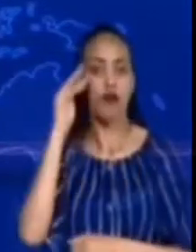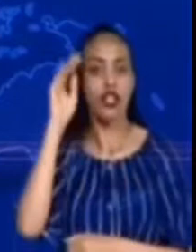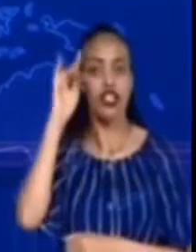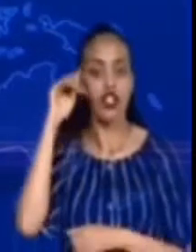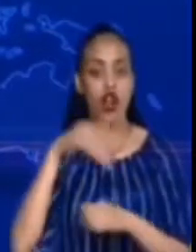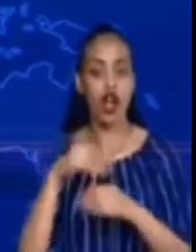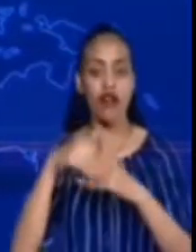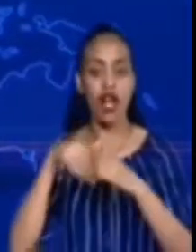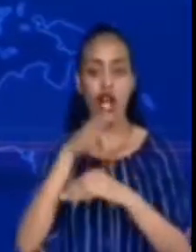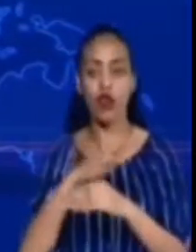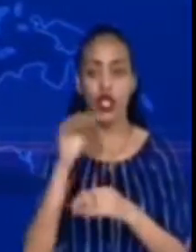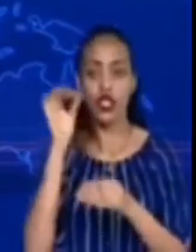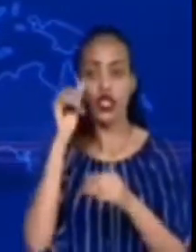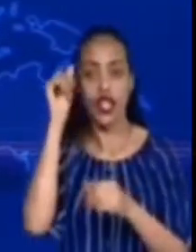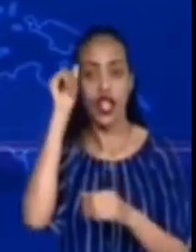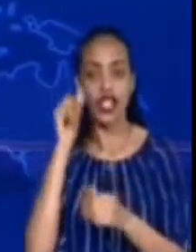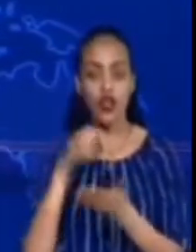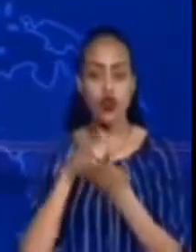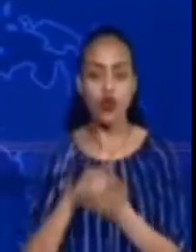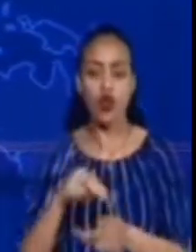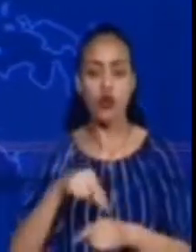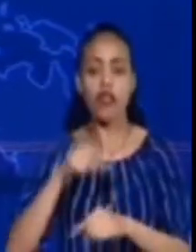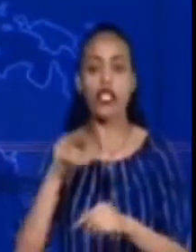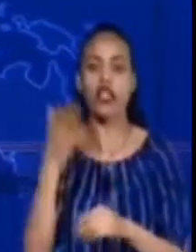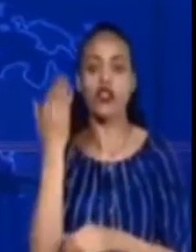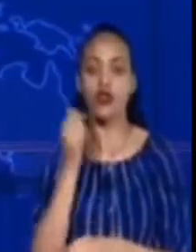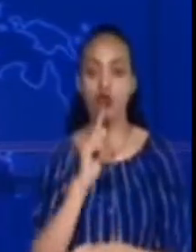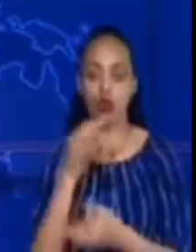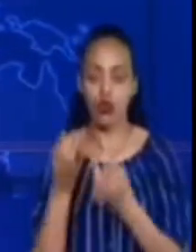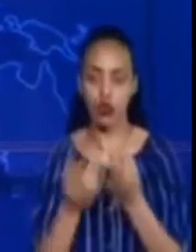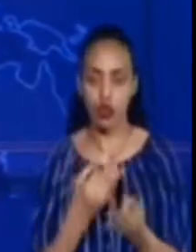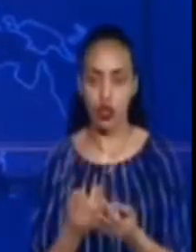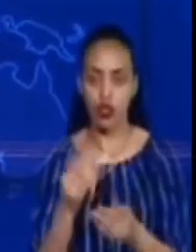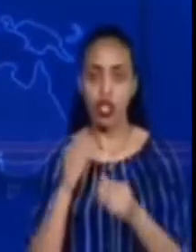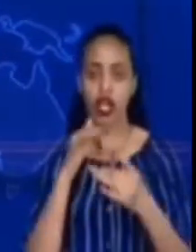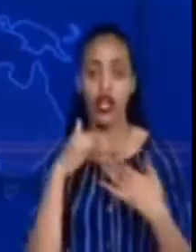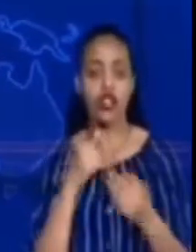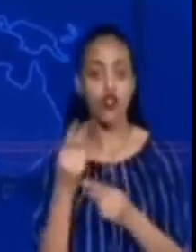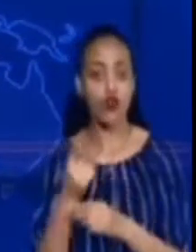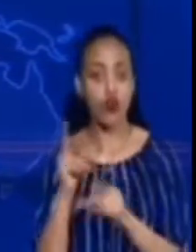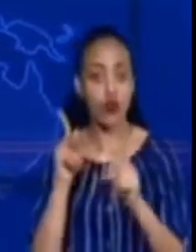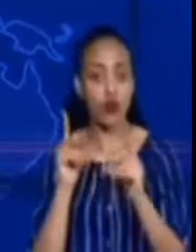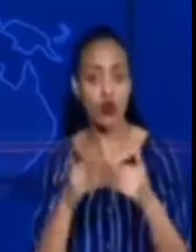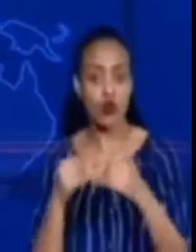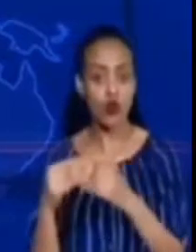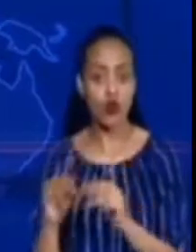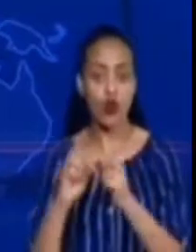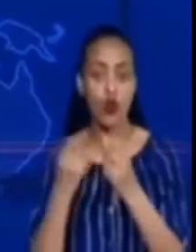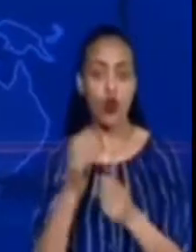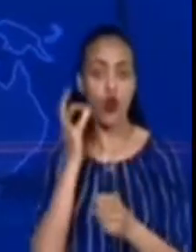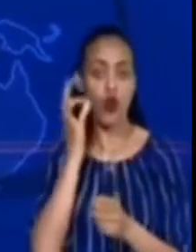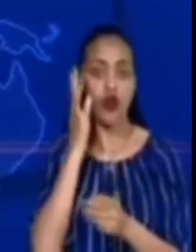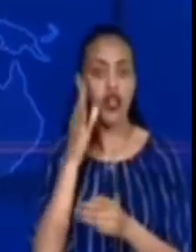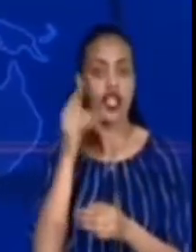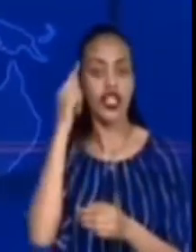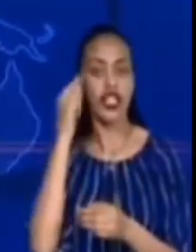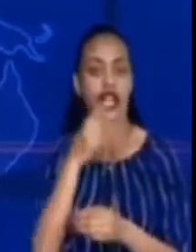እቺን ኢትዮጵያ ነው የሚፈልገው። ዘመድኩን እቺን ኢትዮጵያ ነው የሚፈልገው። ግን አይሳካም፣